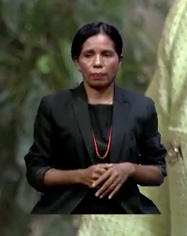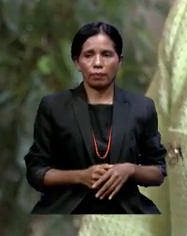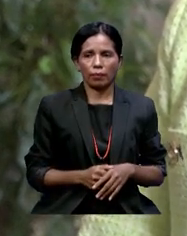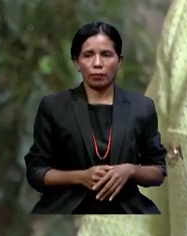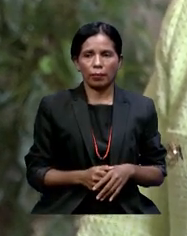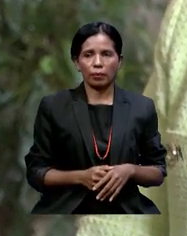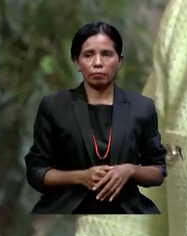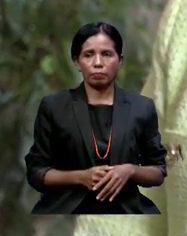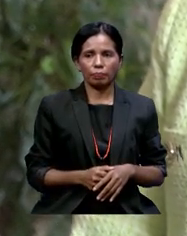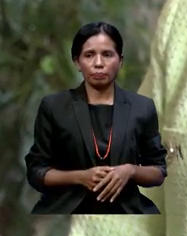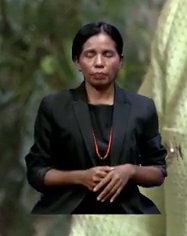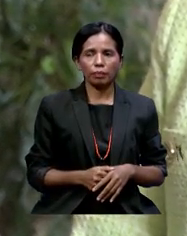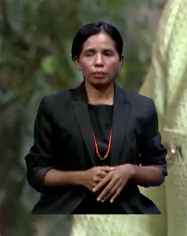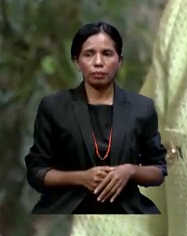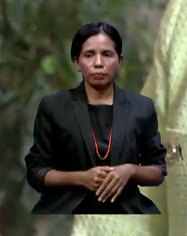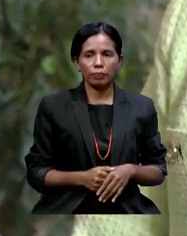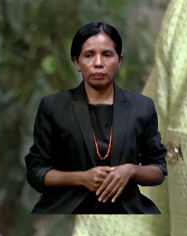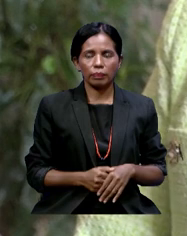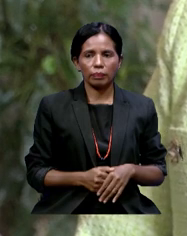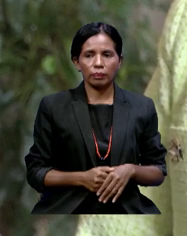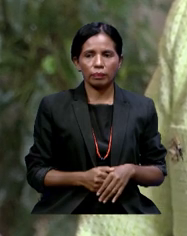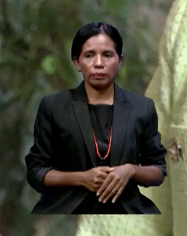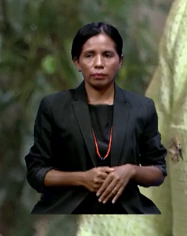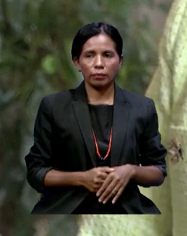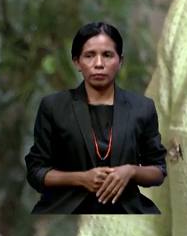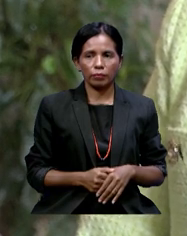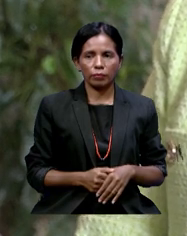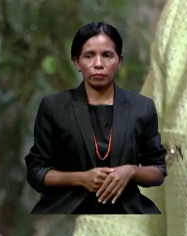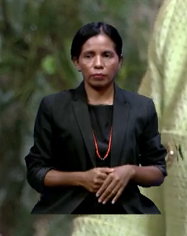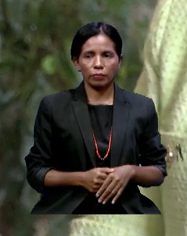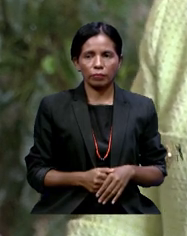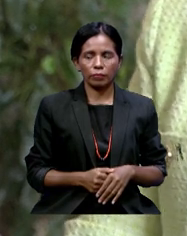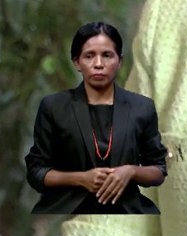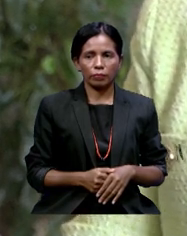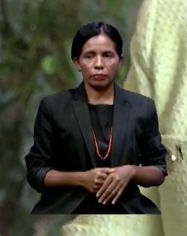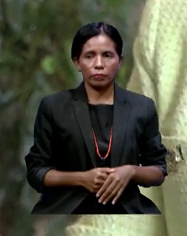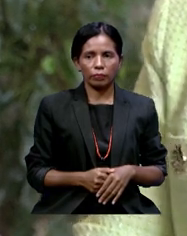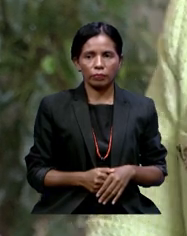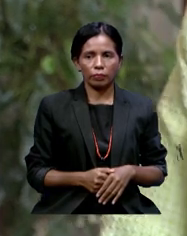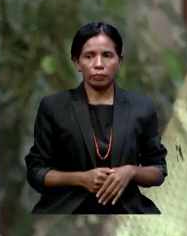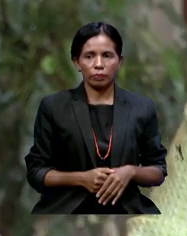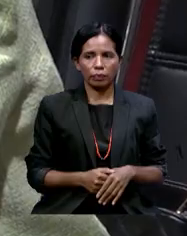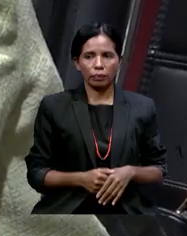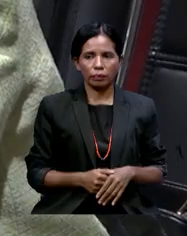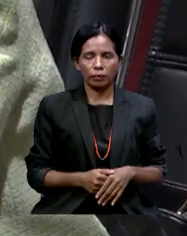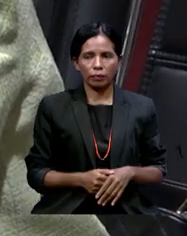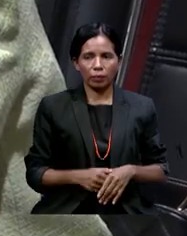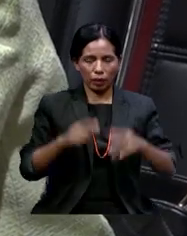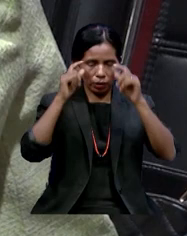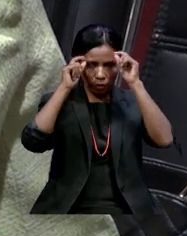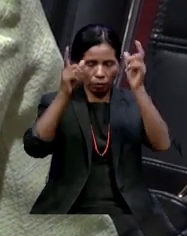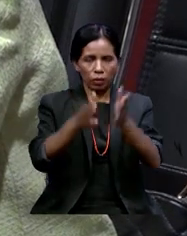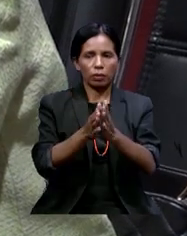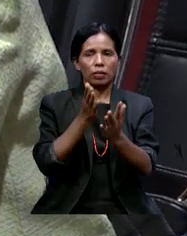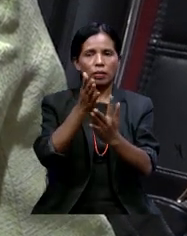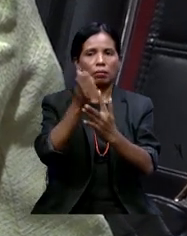we finalize the membership in the very, very near future. Thank you. Timor-Leste hahu husu atu adere ba